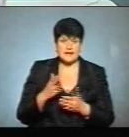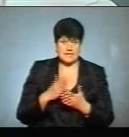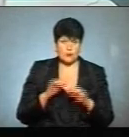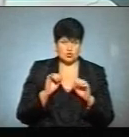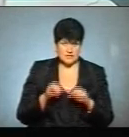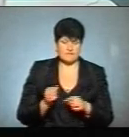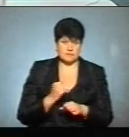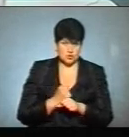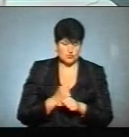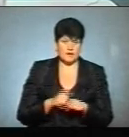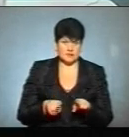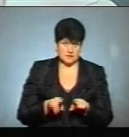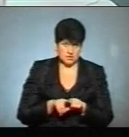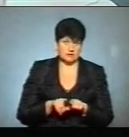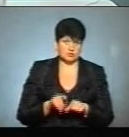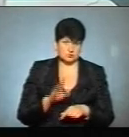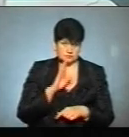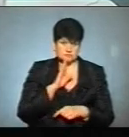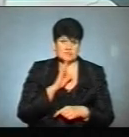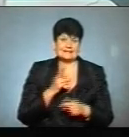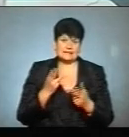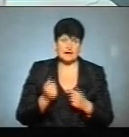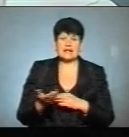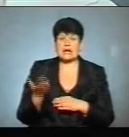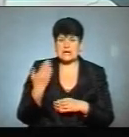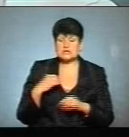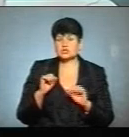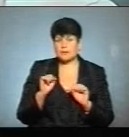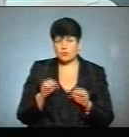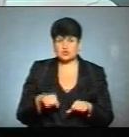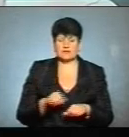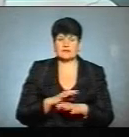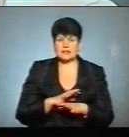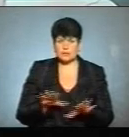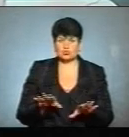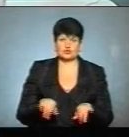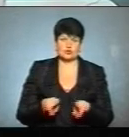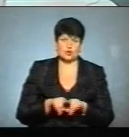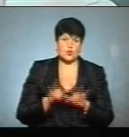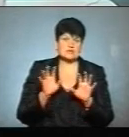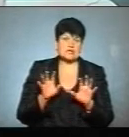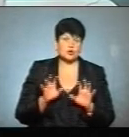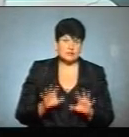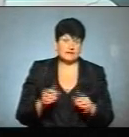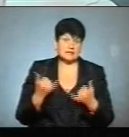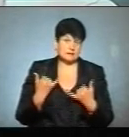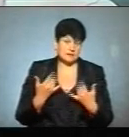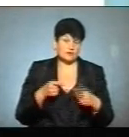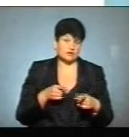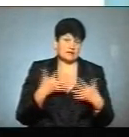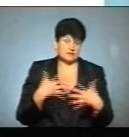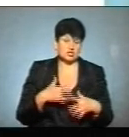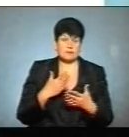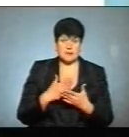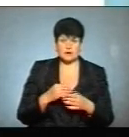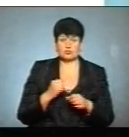також працювати і жінкам. Так, раніше, можливо, не було там певного законодавства, тепер вони вже мають